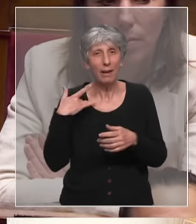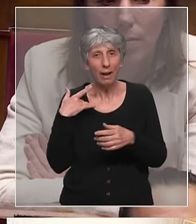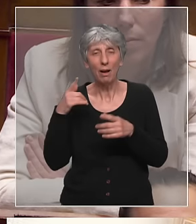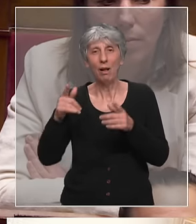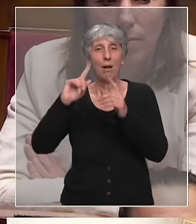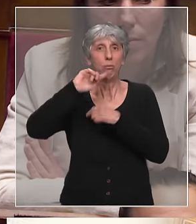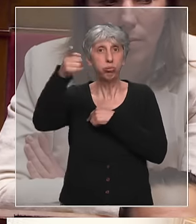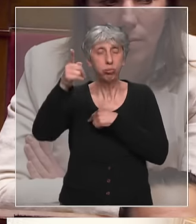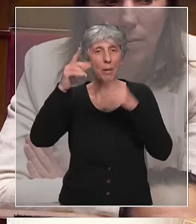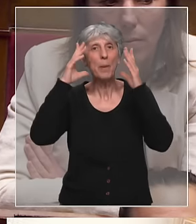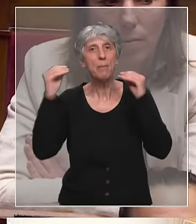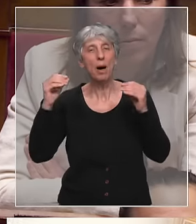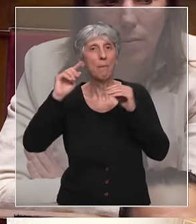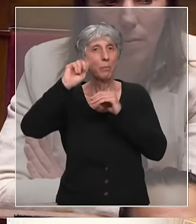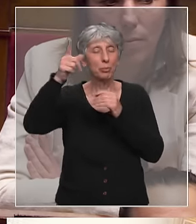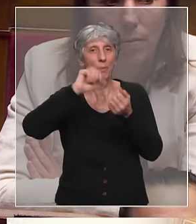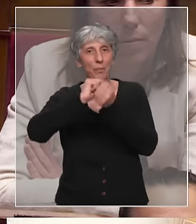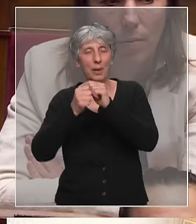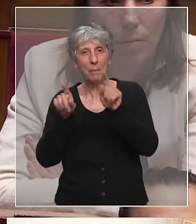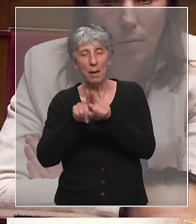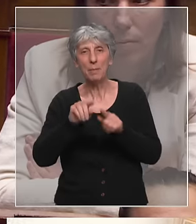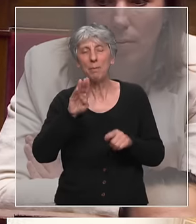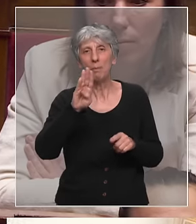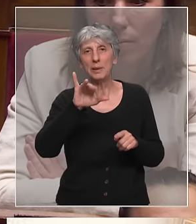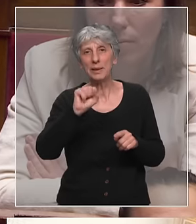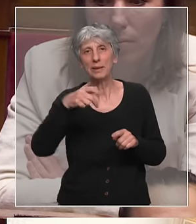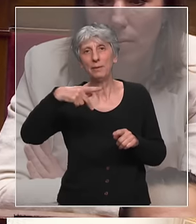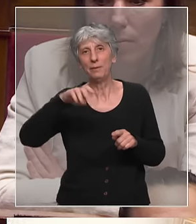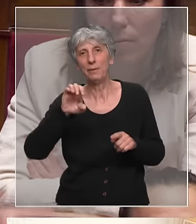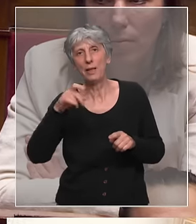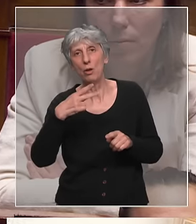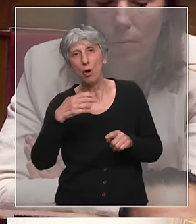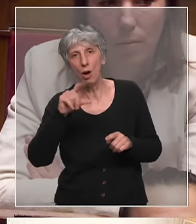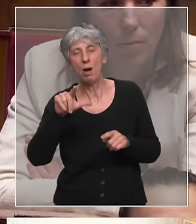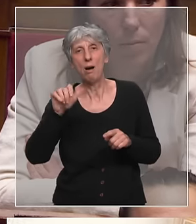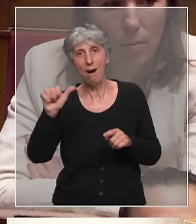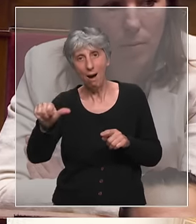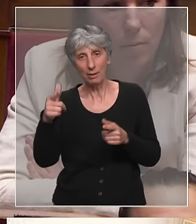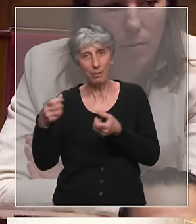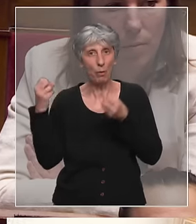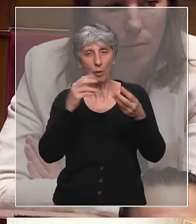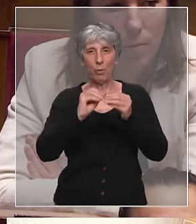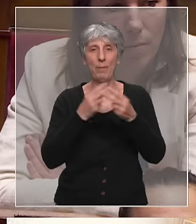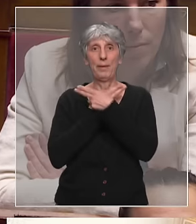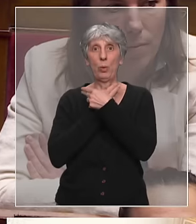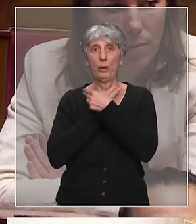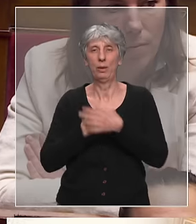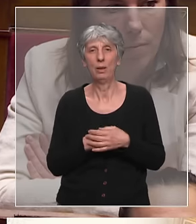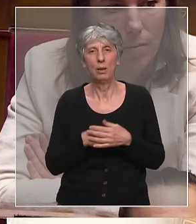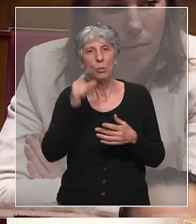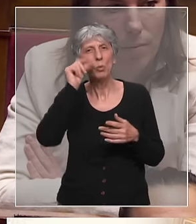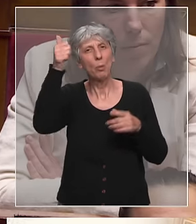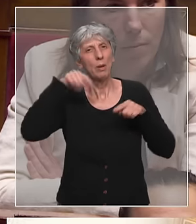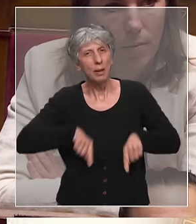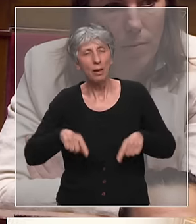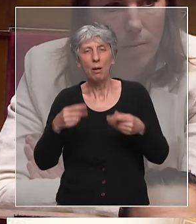Pays-Bas une molécule sur le même modèle que le bisphénol A, perturbateur endocrinien. Monsieur le Premier ministre, on s'en rend compte. En matière de polluants